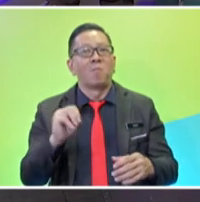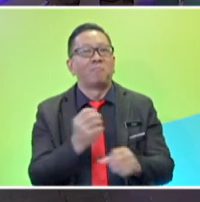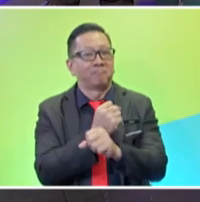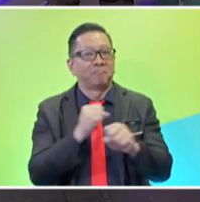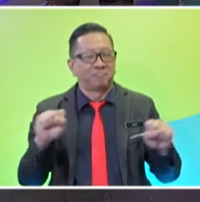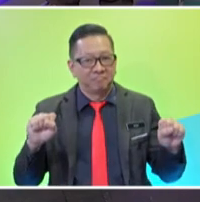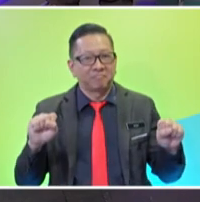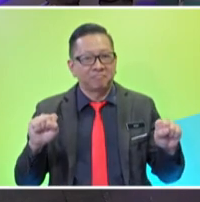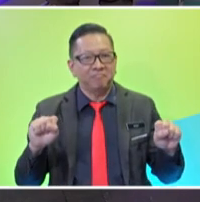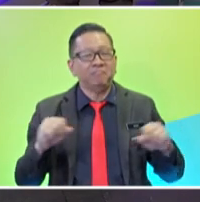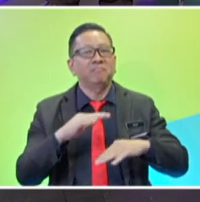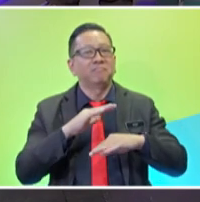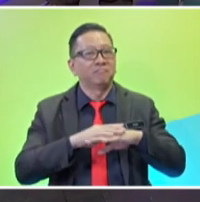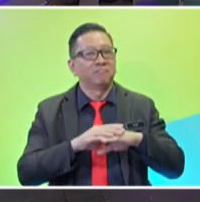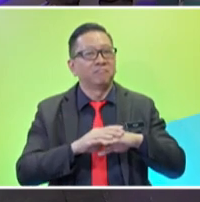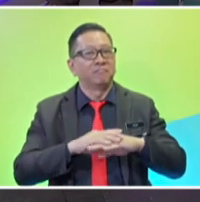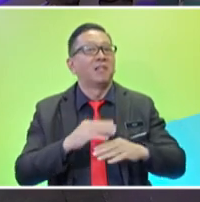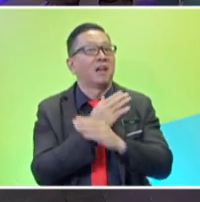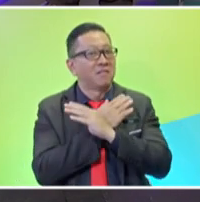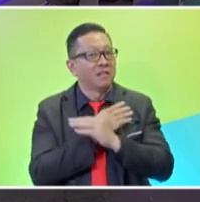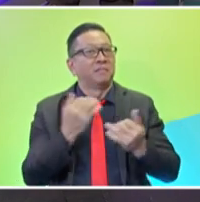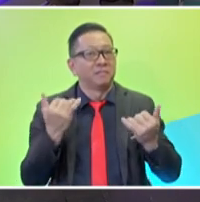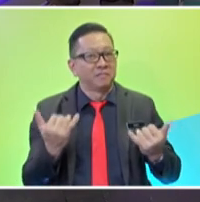bahan-bahan di atas meja Jadi apakah